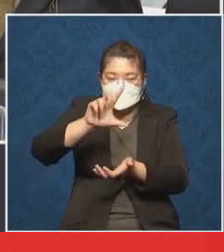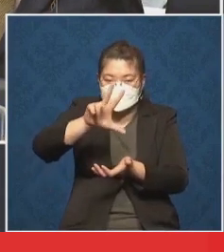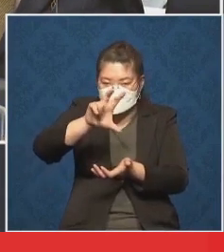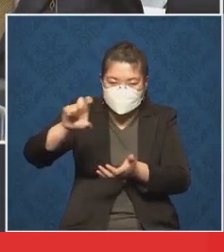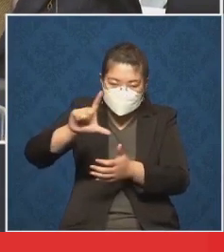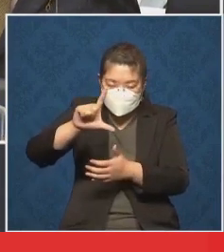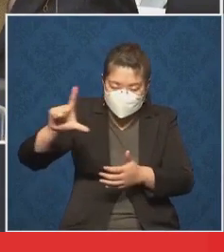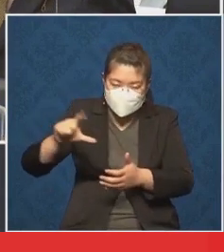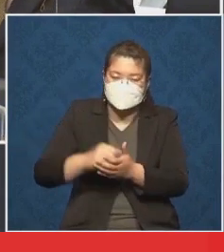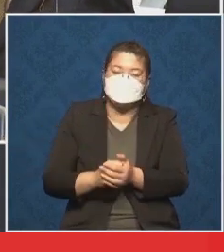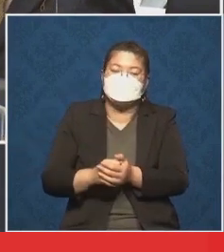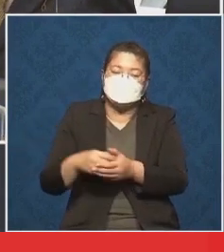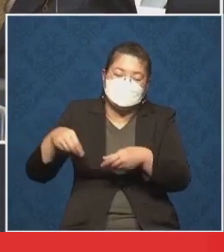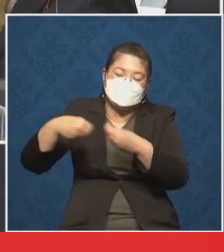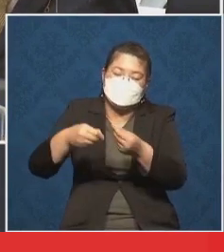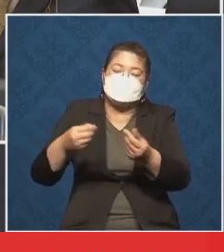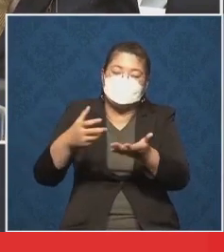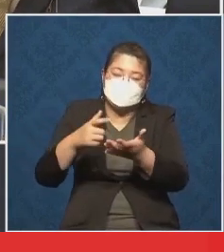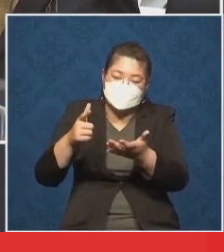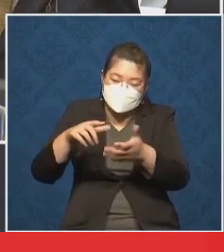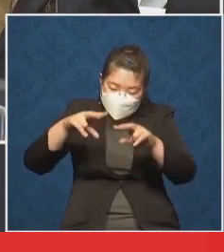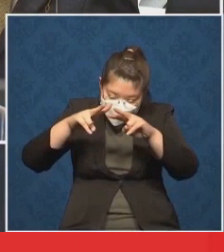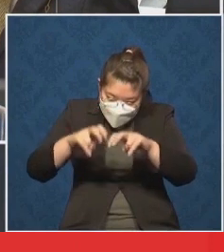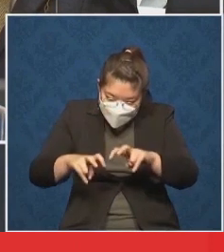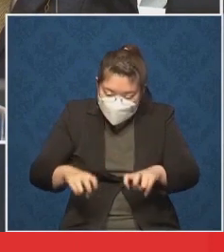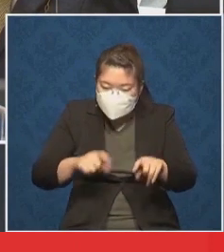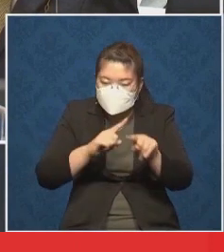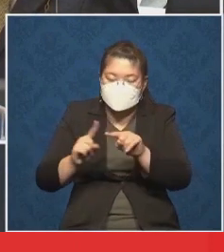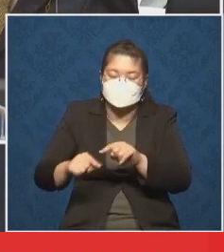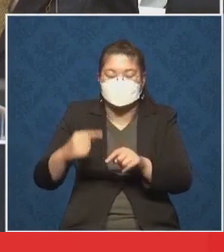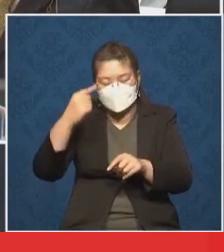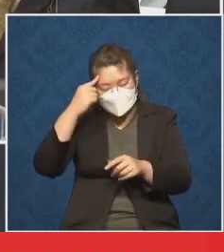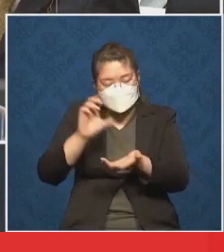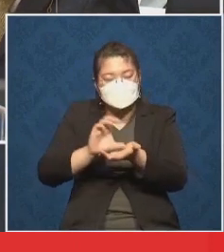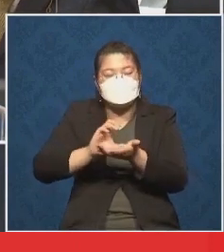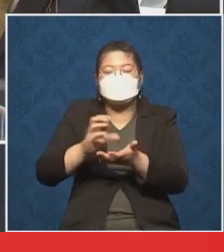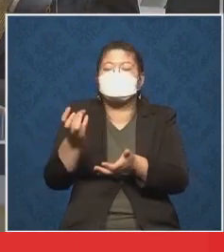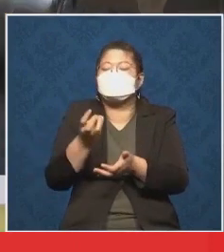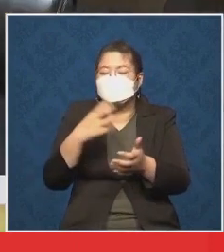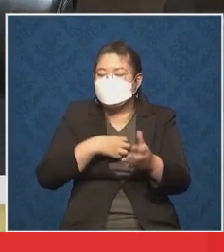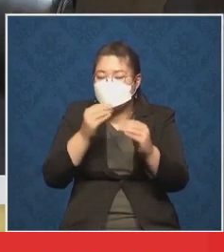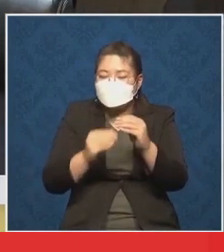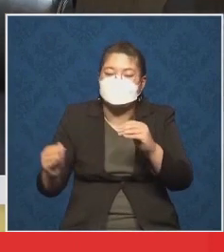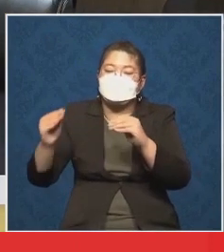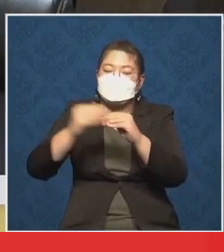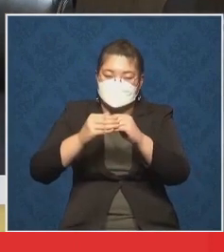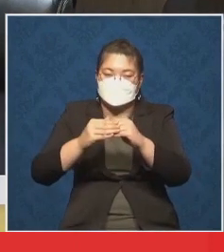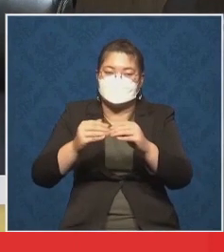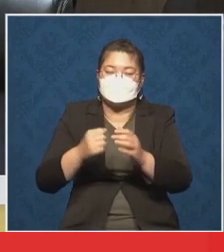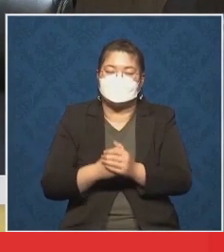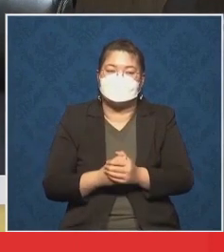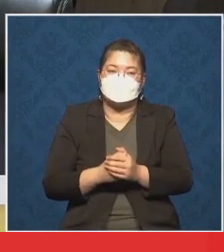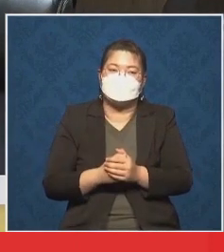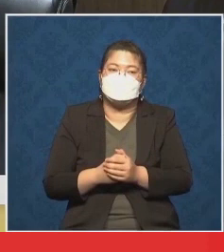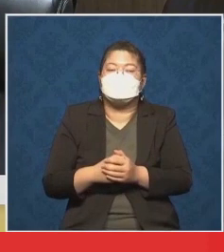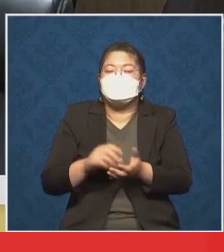รู้งานวิจัยต่างๆนะครับแล้วก็พัฒนาคนเนี่ยมันผมว่ามันน้อยไปนะครับก็อยากจะให้ท่านได้ดูแลงบ